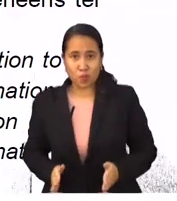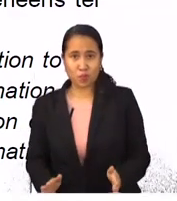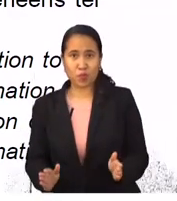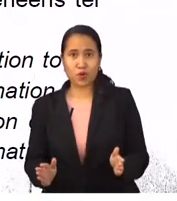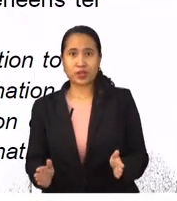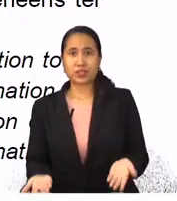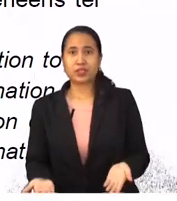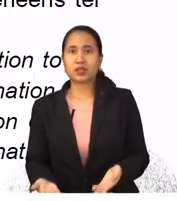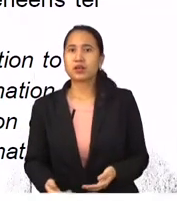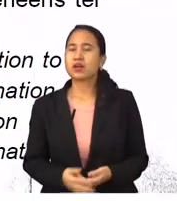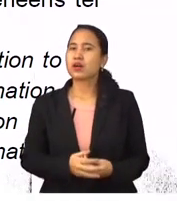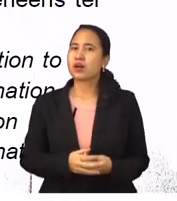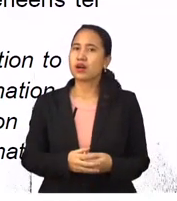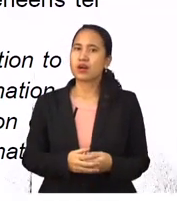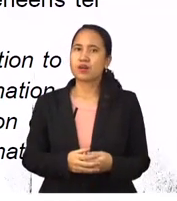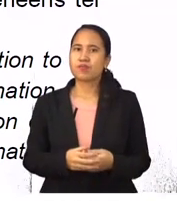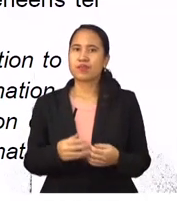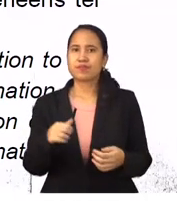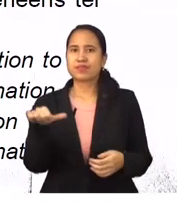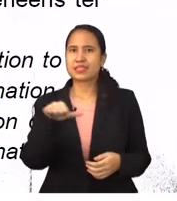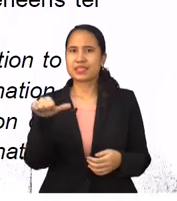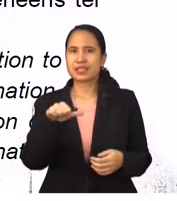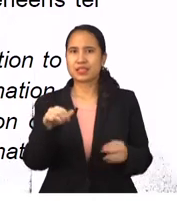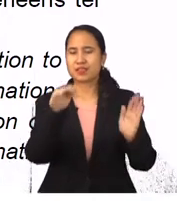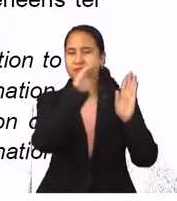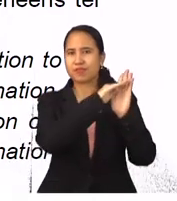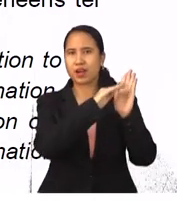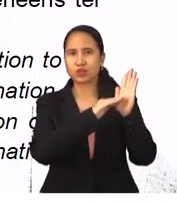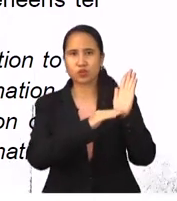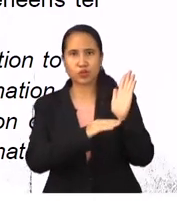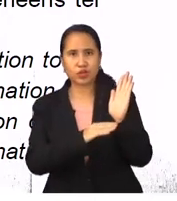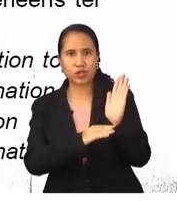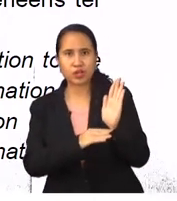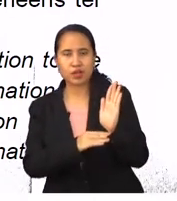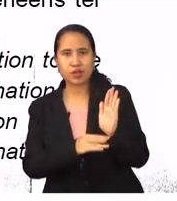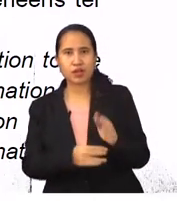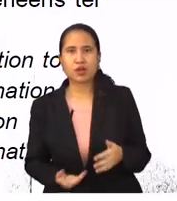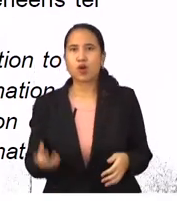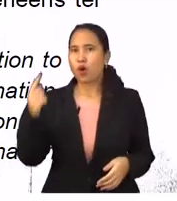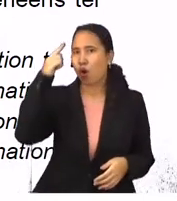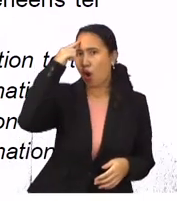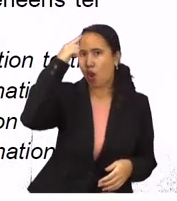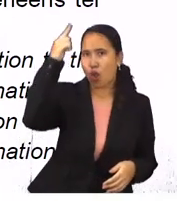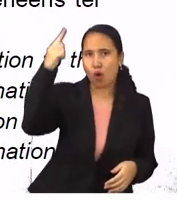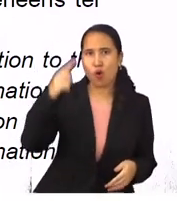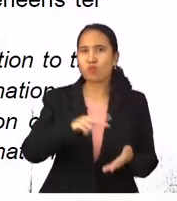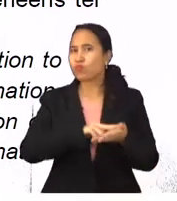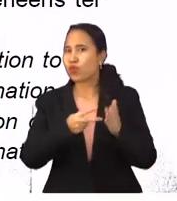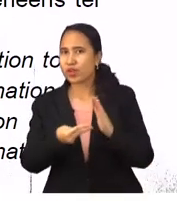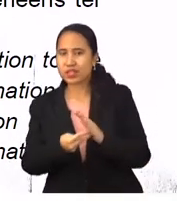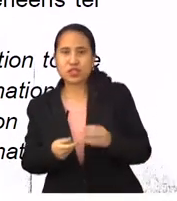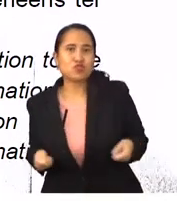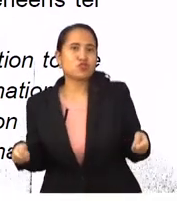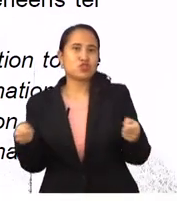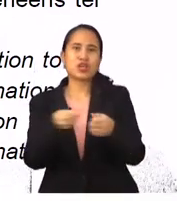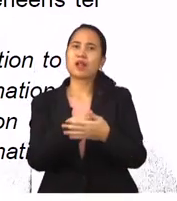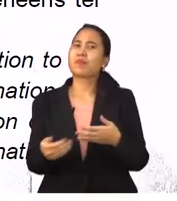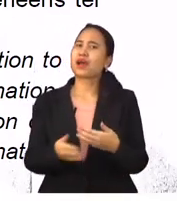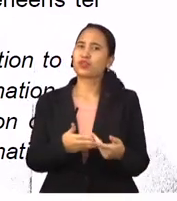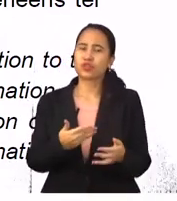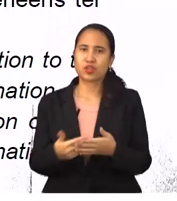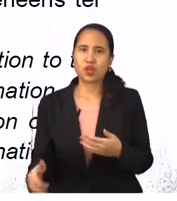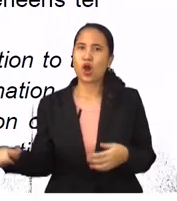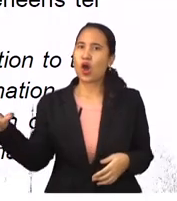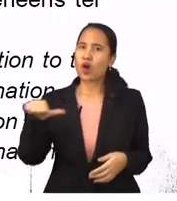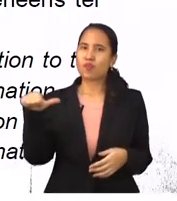taal, godsdienst, afkomst, educatie, politieke overtuiging, economische positie of sociale omstandigheden of